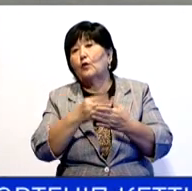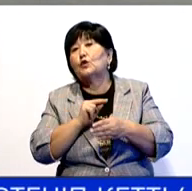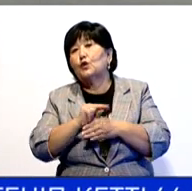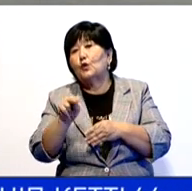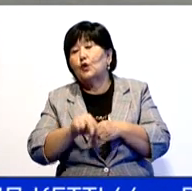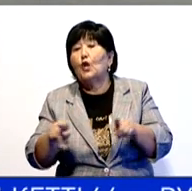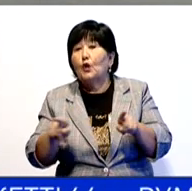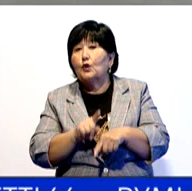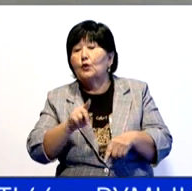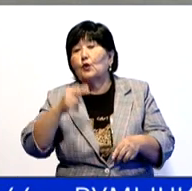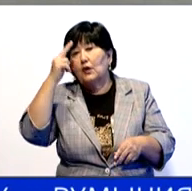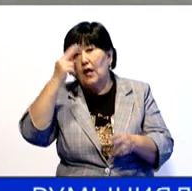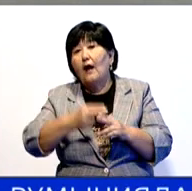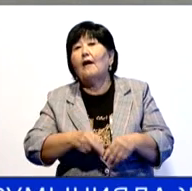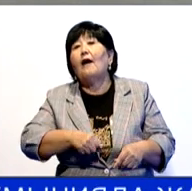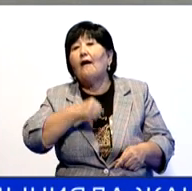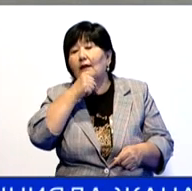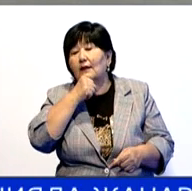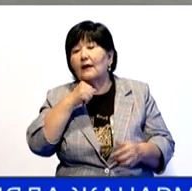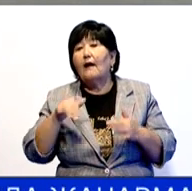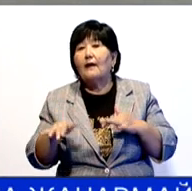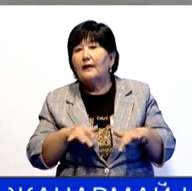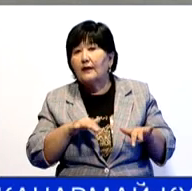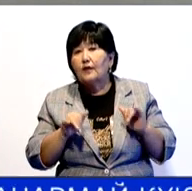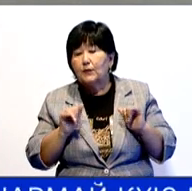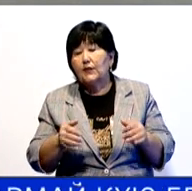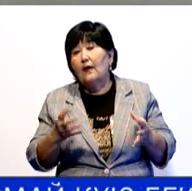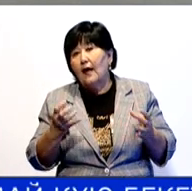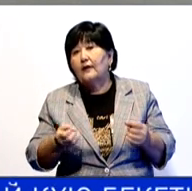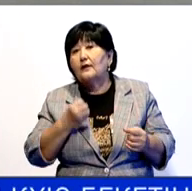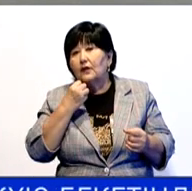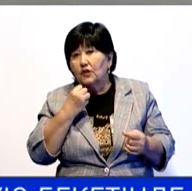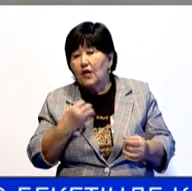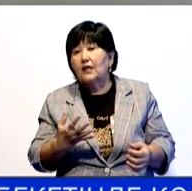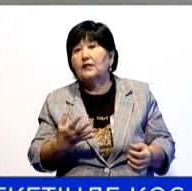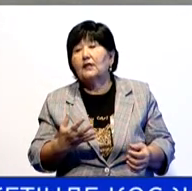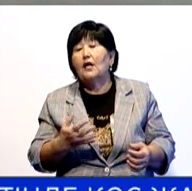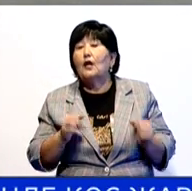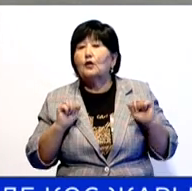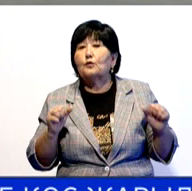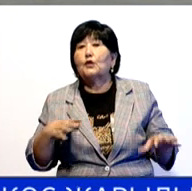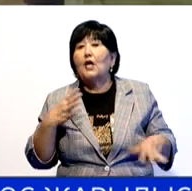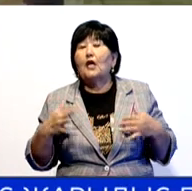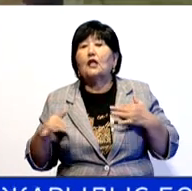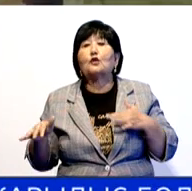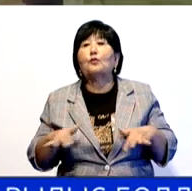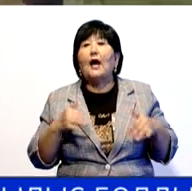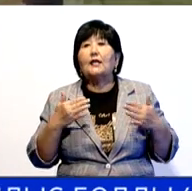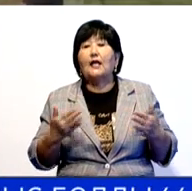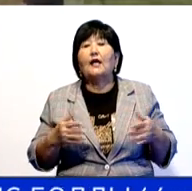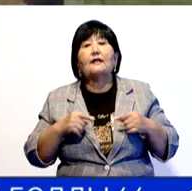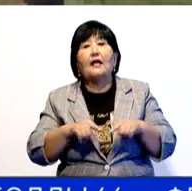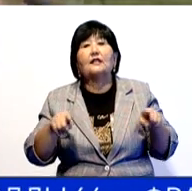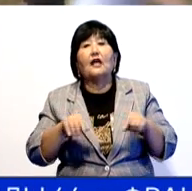сол уақытта ағалық әрекетімізді, яғни жақсы жаңағы спортпен айналысу бағытындағы